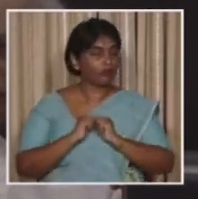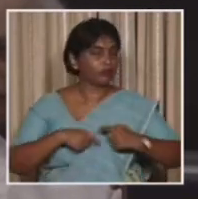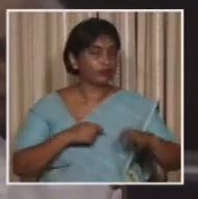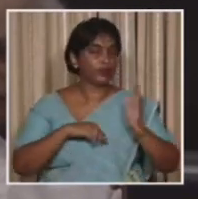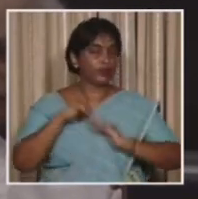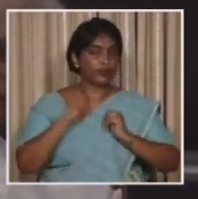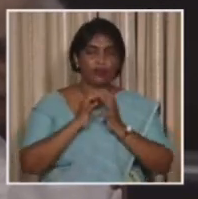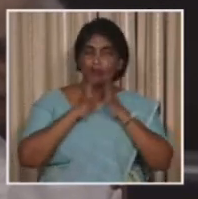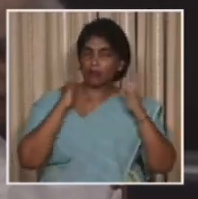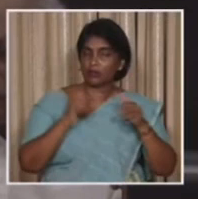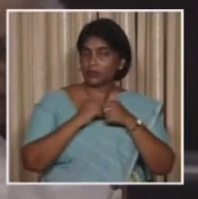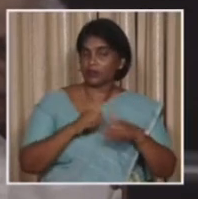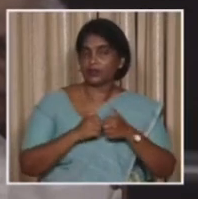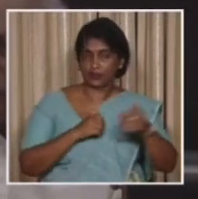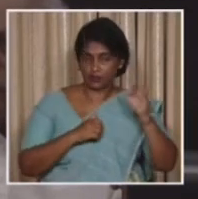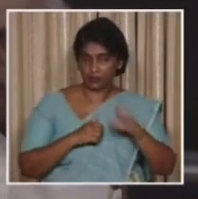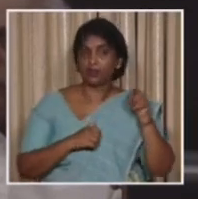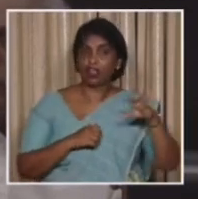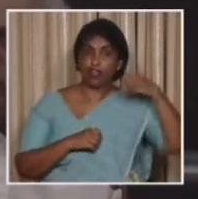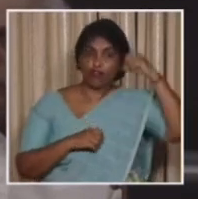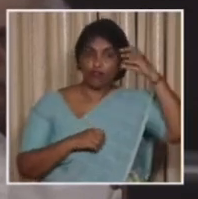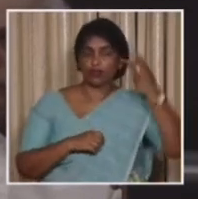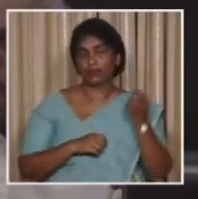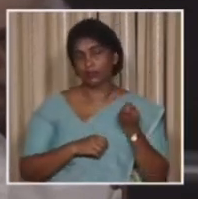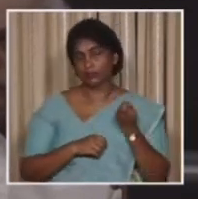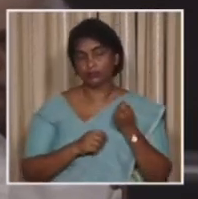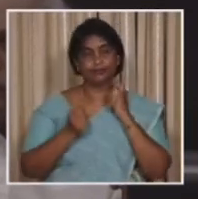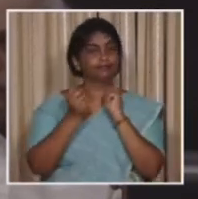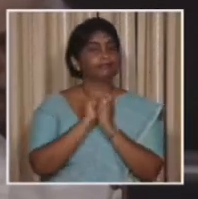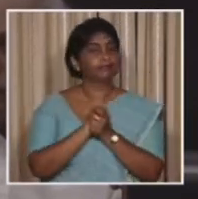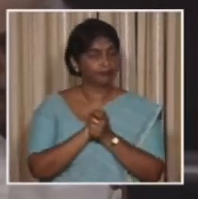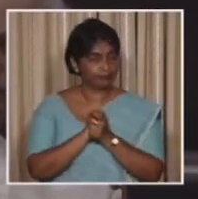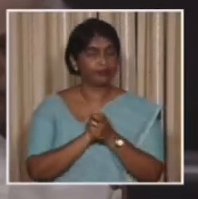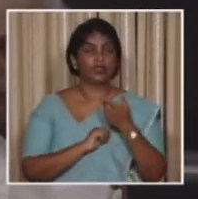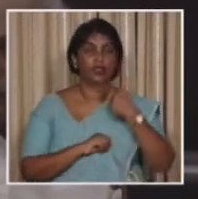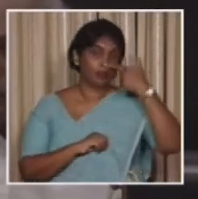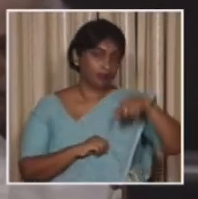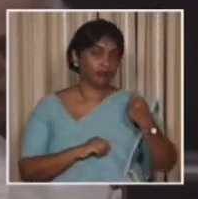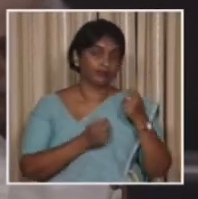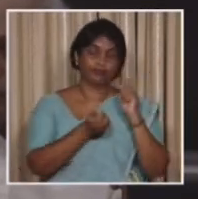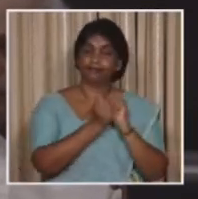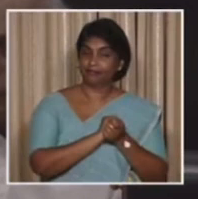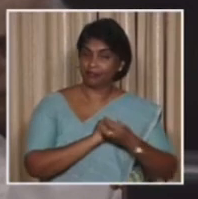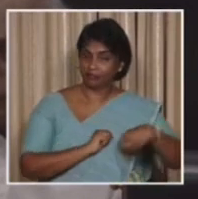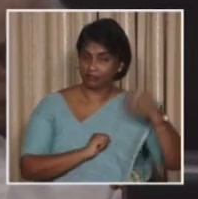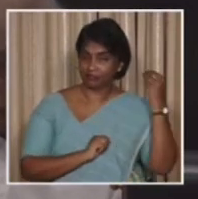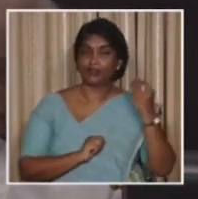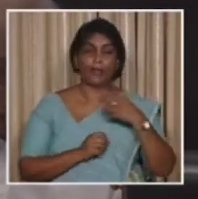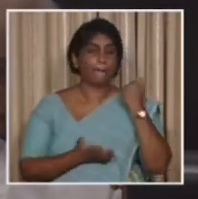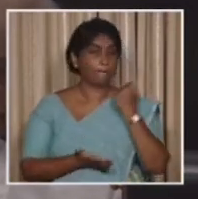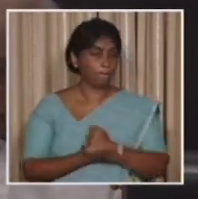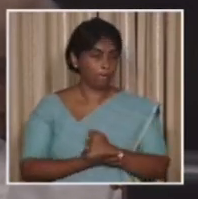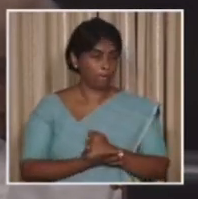කාර්ය රැසක් ඉටු කිරීමට සිදු වුණා. විදුලි මිල ගණන් සංශෝධනය, ඛනිජ තෙල් මිල ගණන් සංශෝධනය, මහ